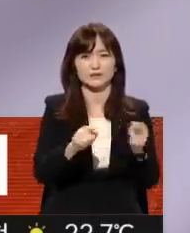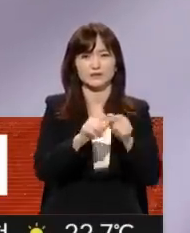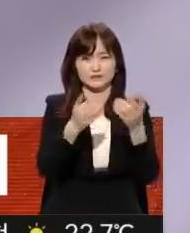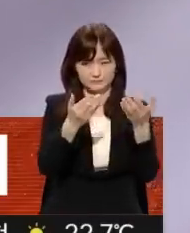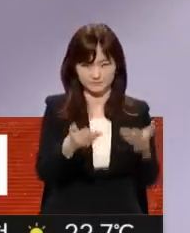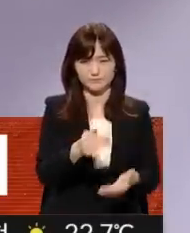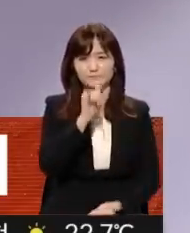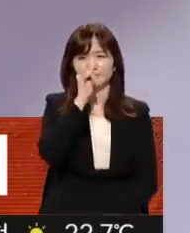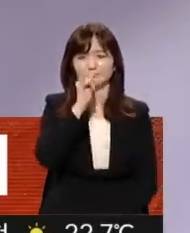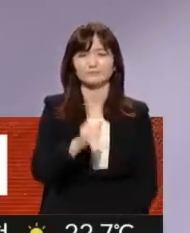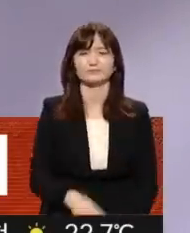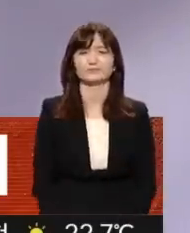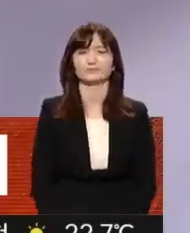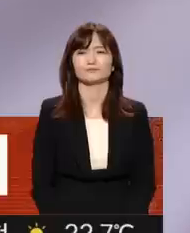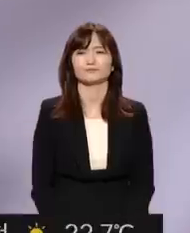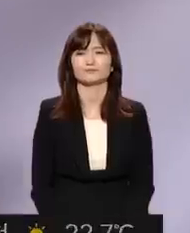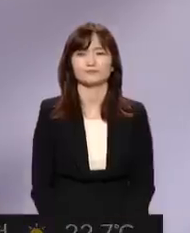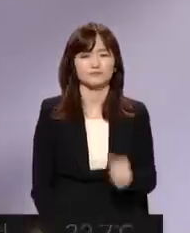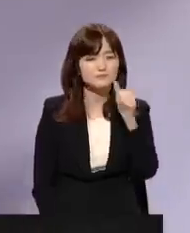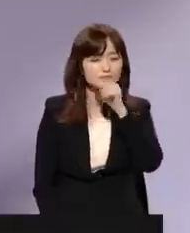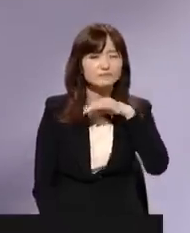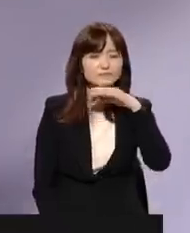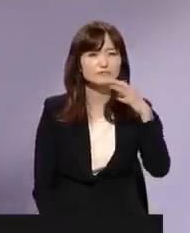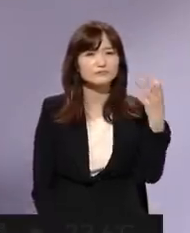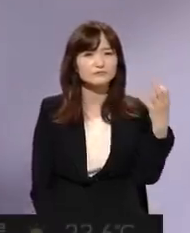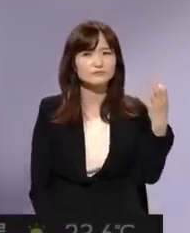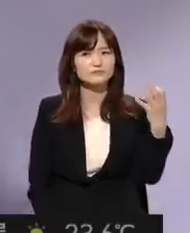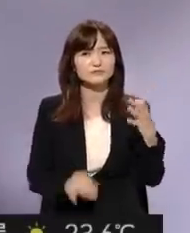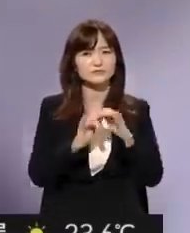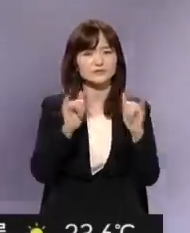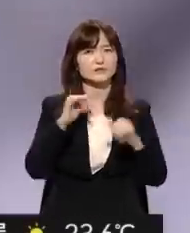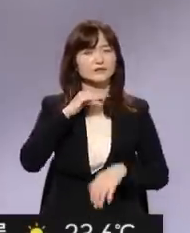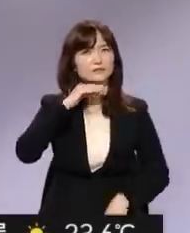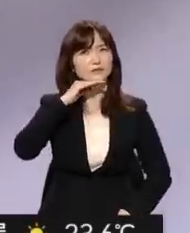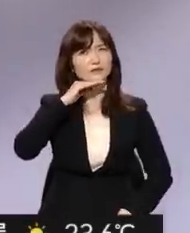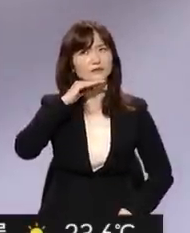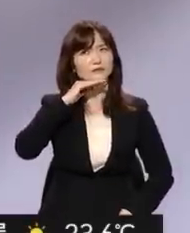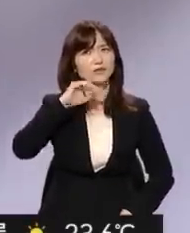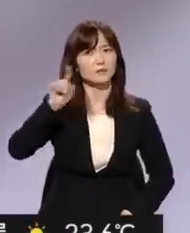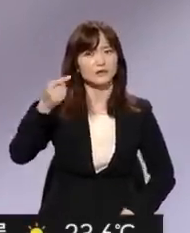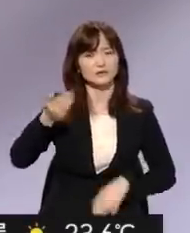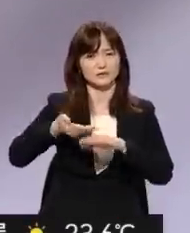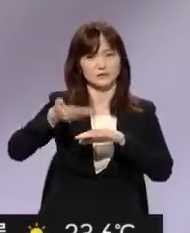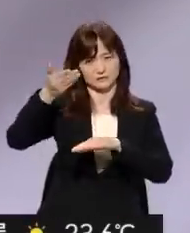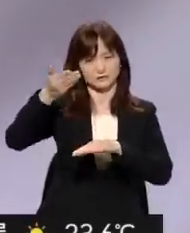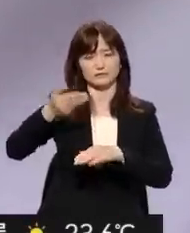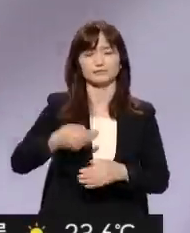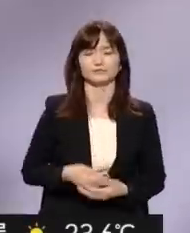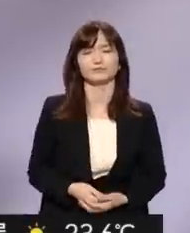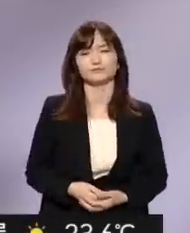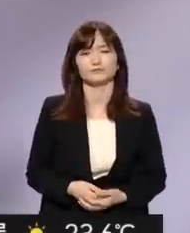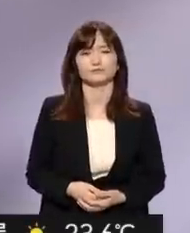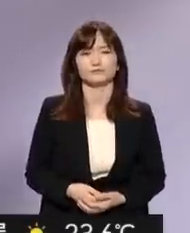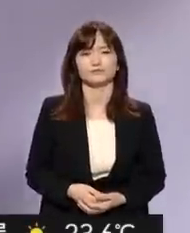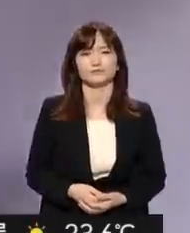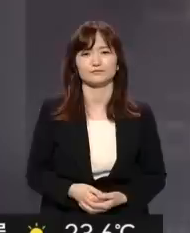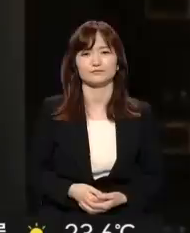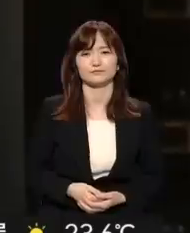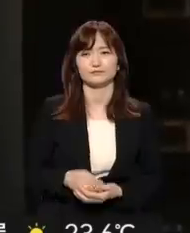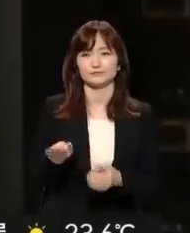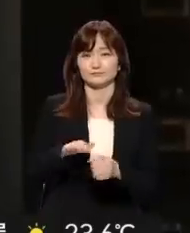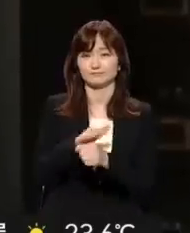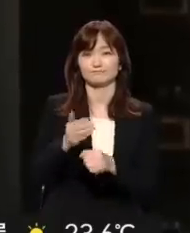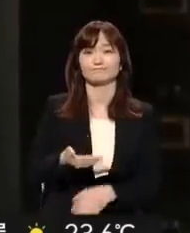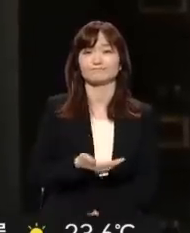쉬고 있다고 합니다. 고양이가 14살이면 거의 사람 나이로 지금 100세가 넘은 나이인데. 알겠습니다. 자,